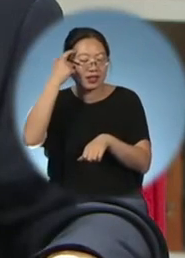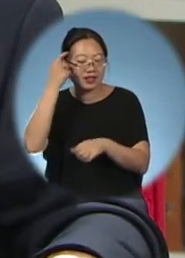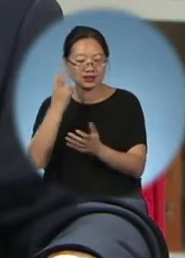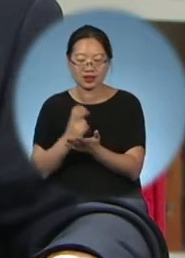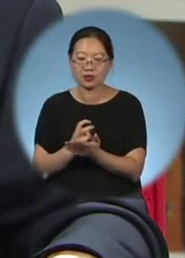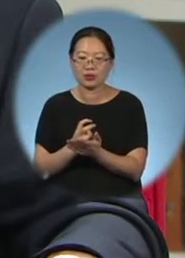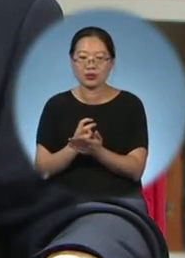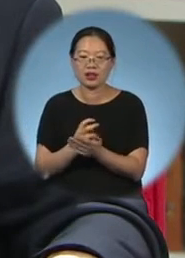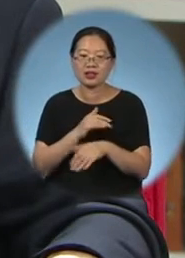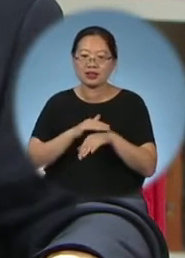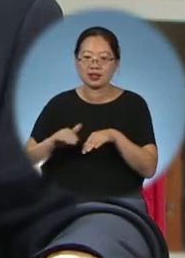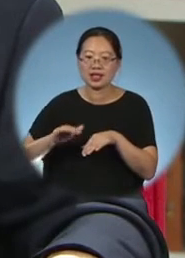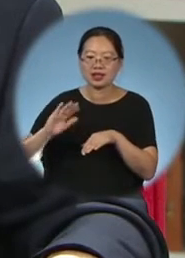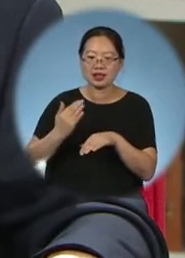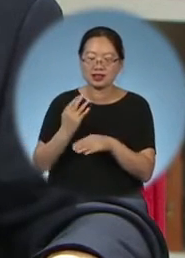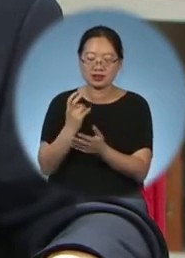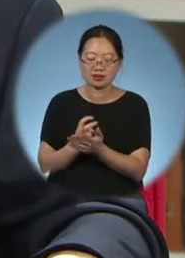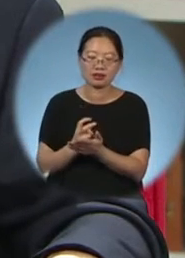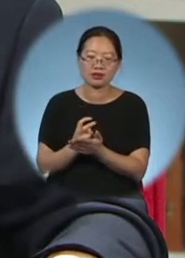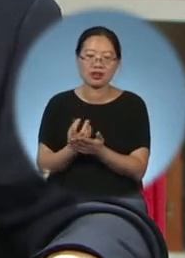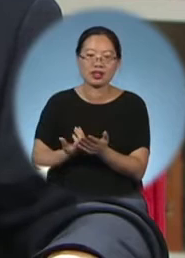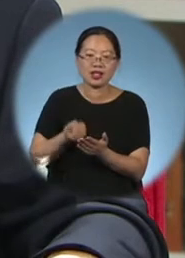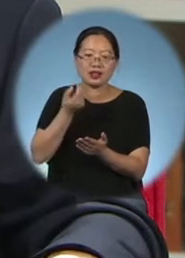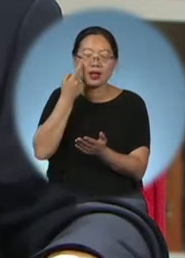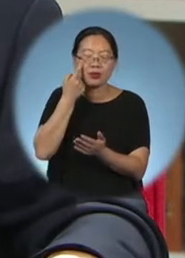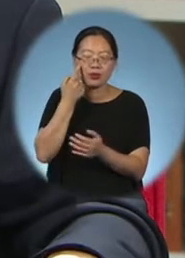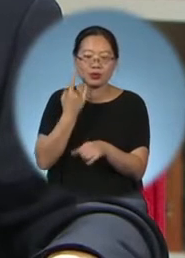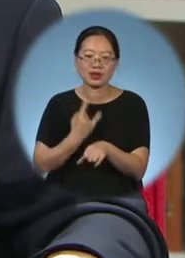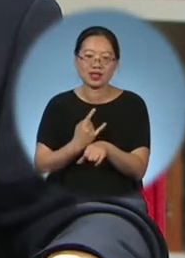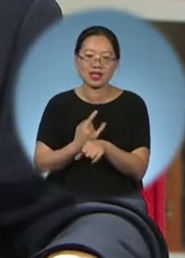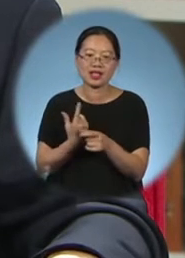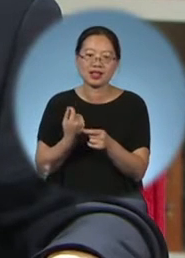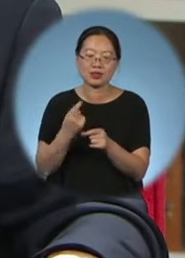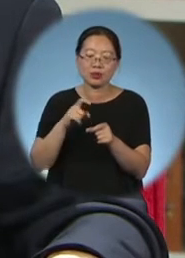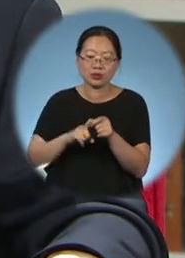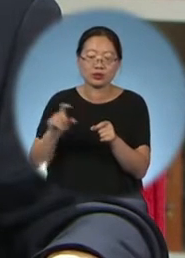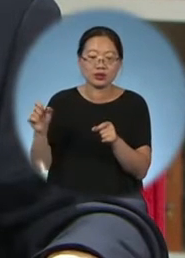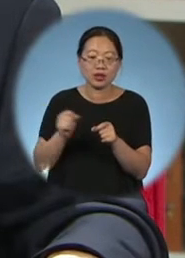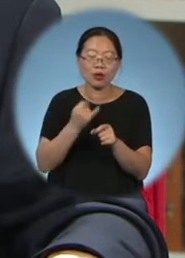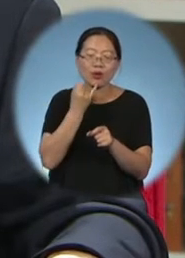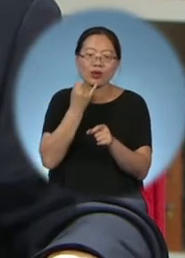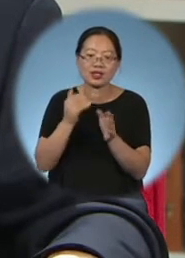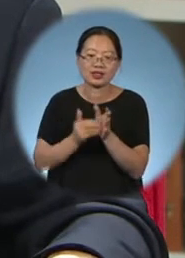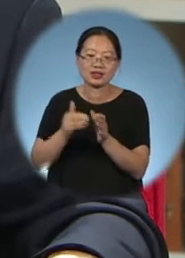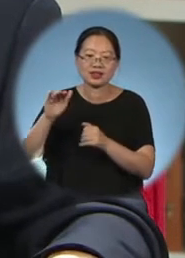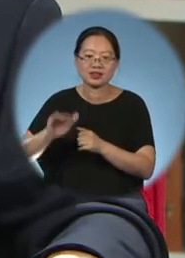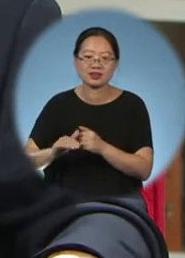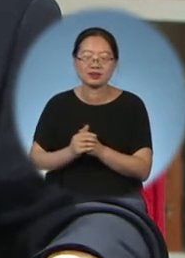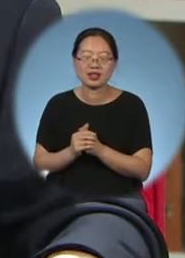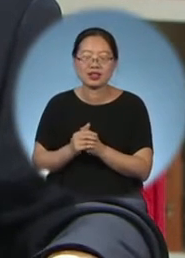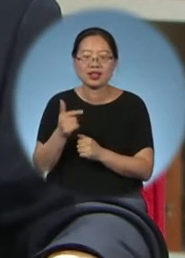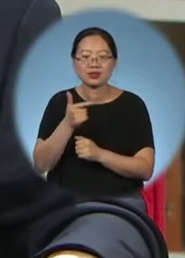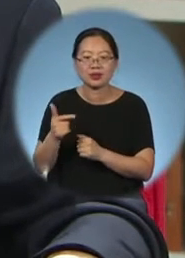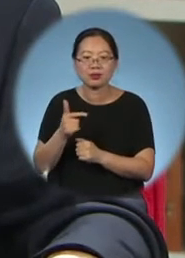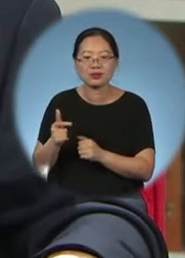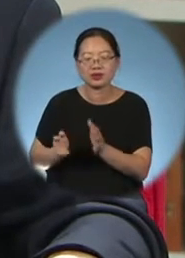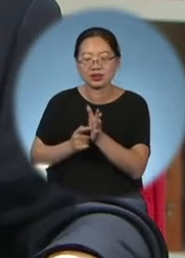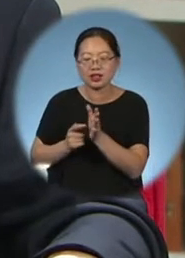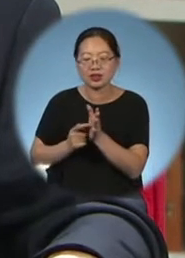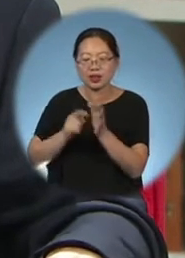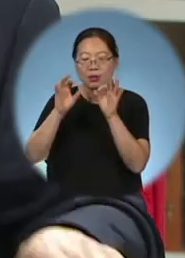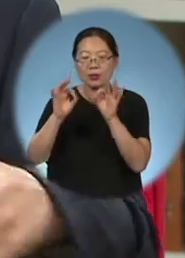제도를 제대로 된 제도를 가져보자 하는 이런 목적이라면 괜찮은데 너무 이제 서두는